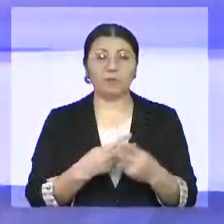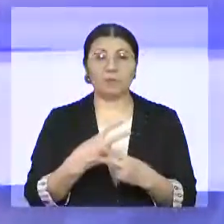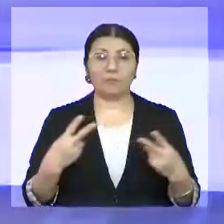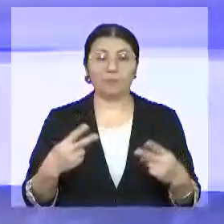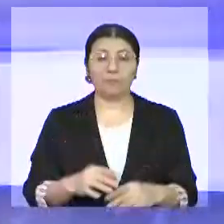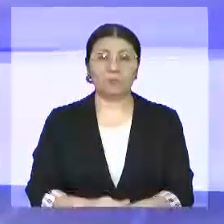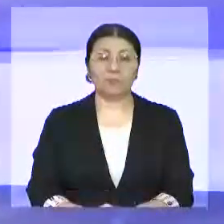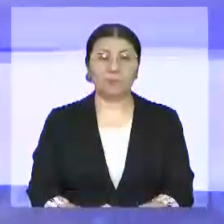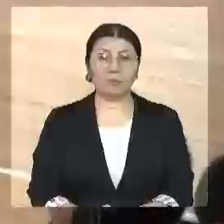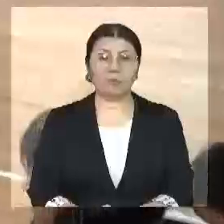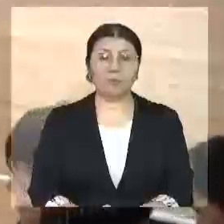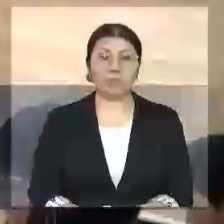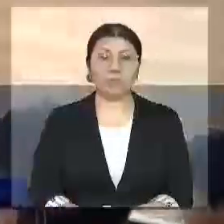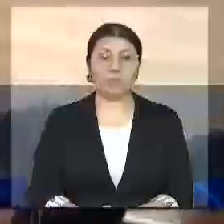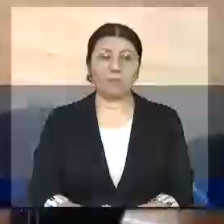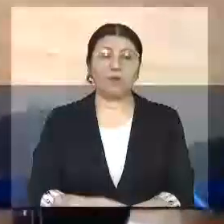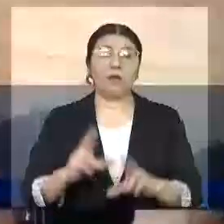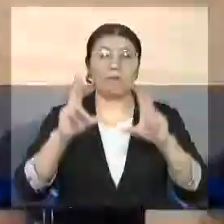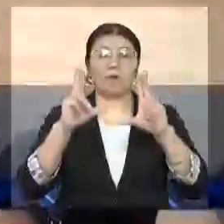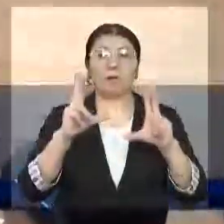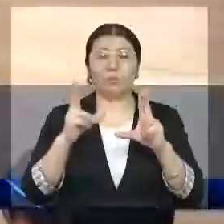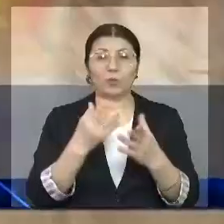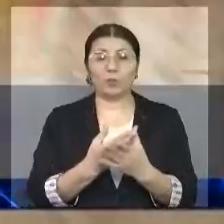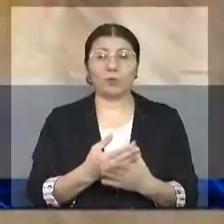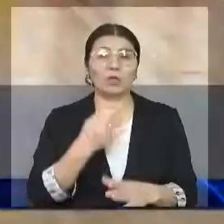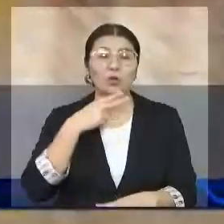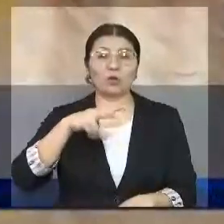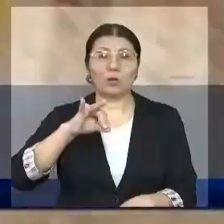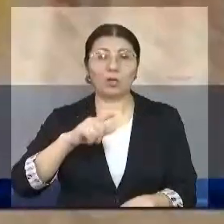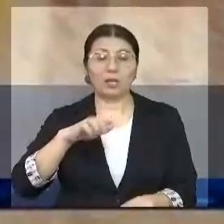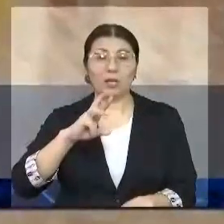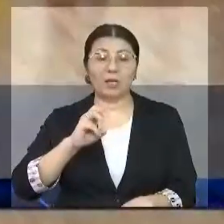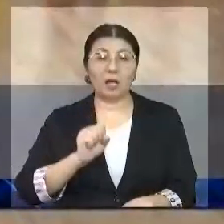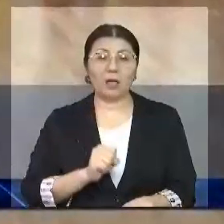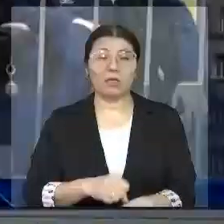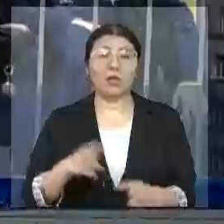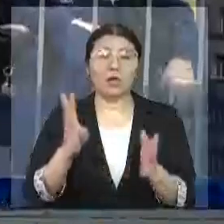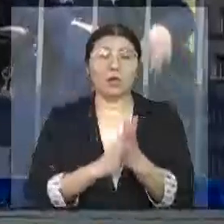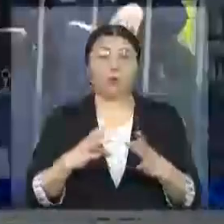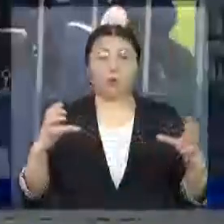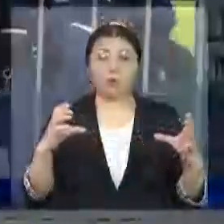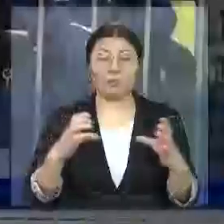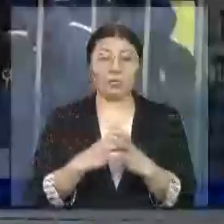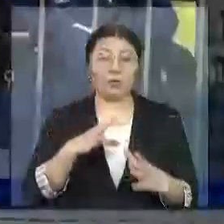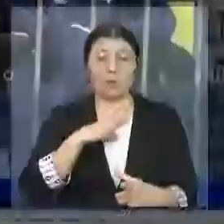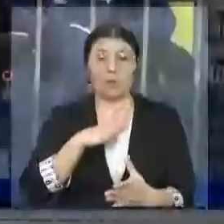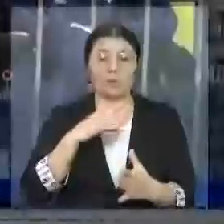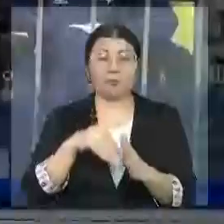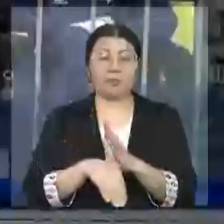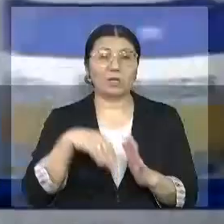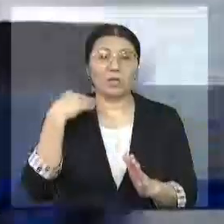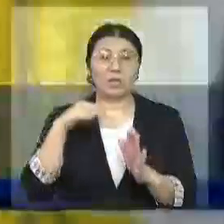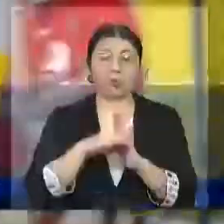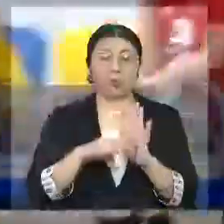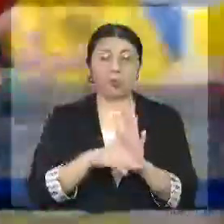тобы көріп келді. Voleyboldan ерлер арасындағы ұлттық лигада 9 команда ойын айтып, биыл қатысушылар тізіміне енген Ақтөбе